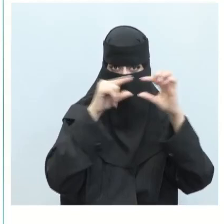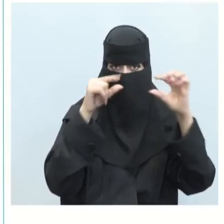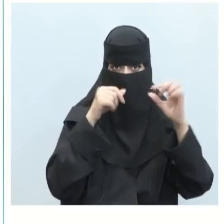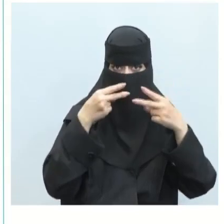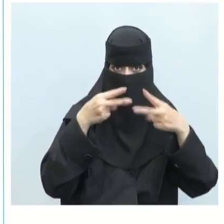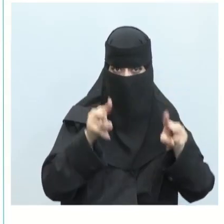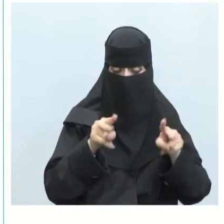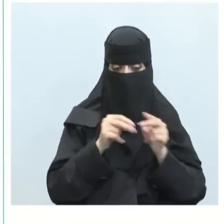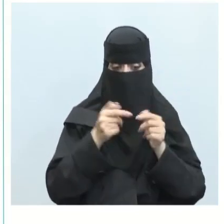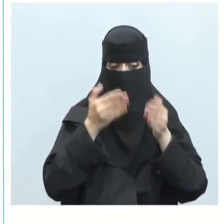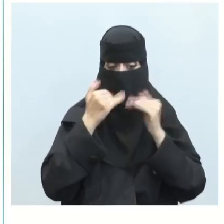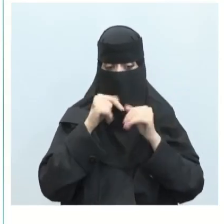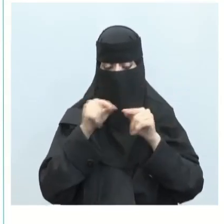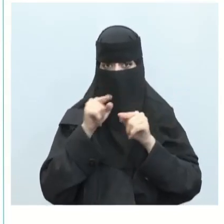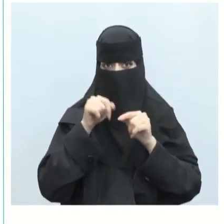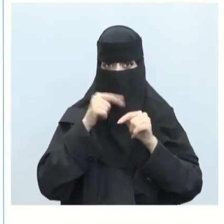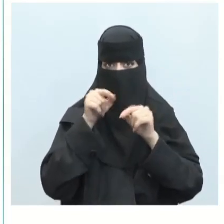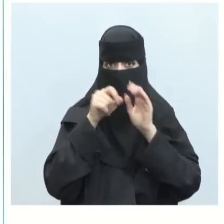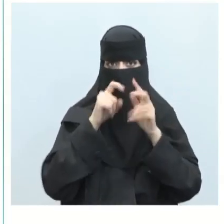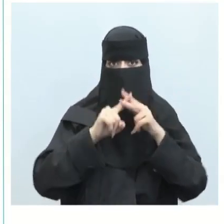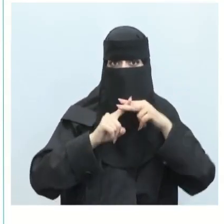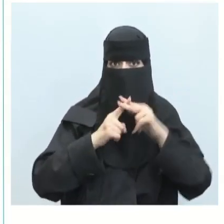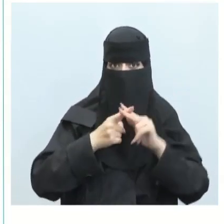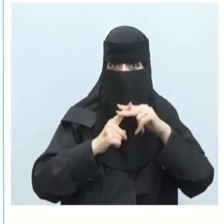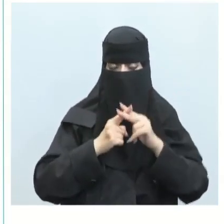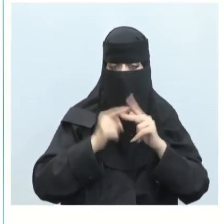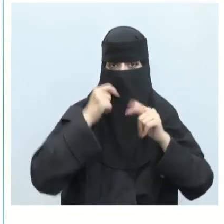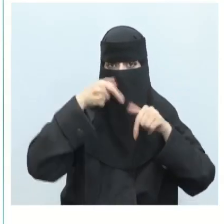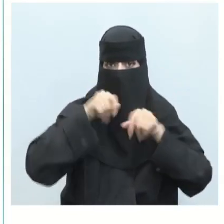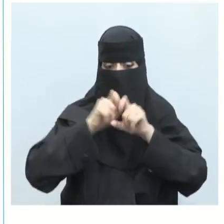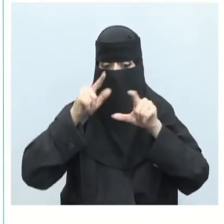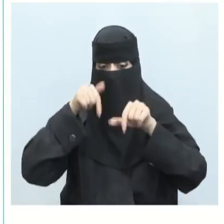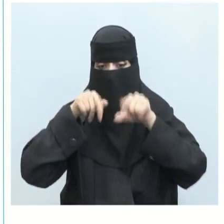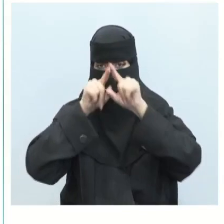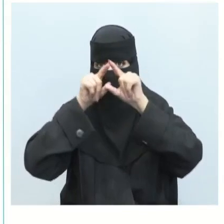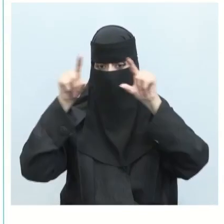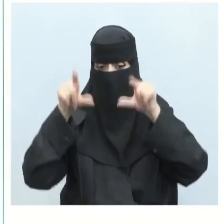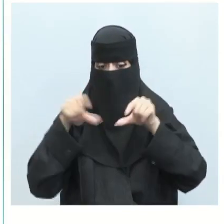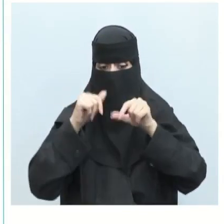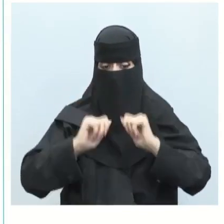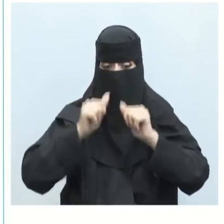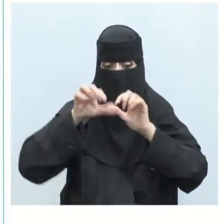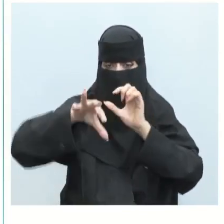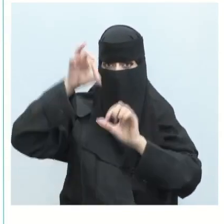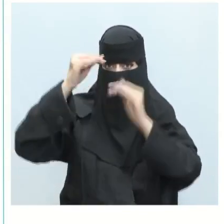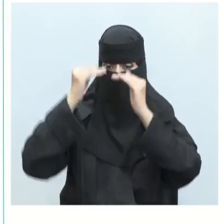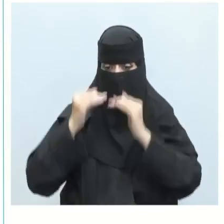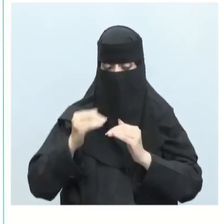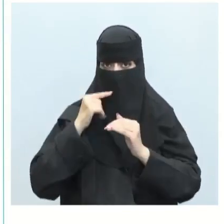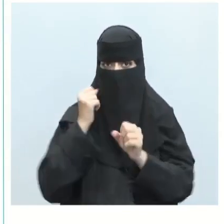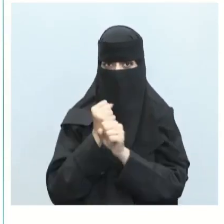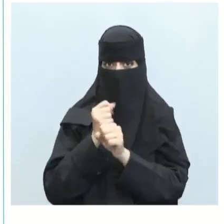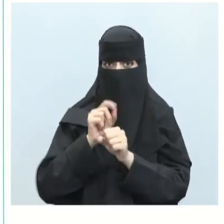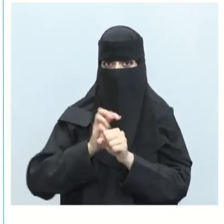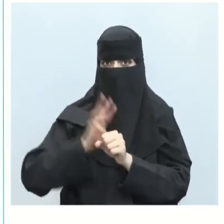البدء ثم نضغط على سيتنج الاعدادات ستظهر لنا هذه الشاشه سنقوم باختيار نتورك اند